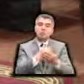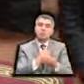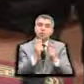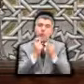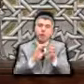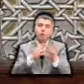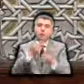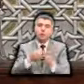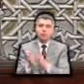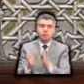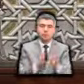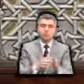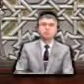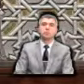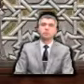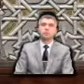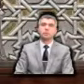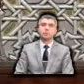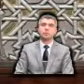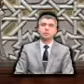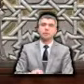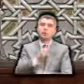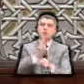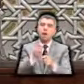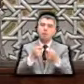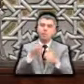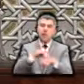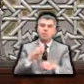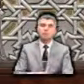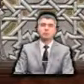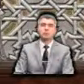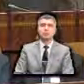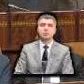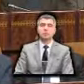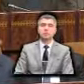وشكراً. تعقيب السيد النائب المحترم.